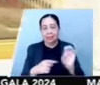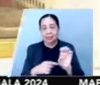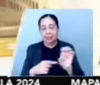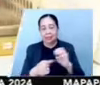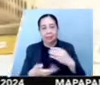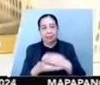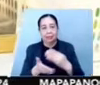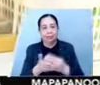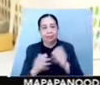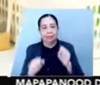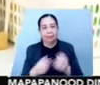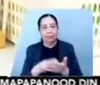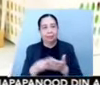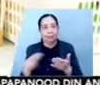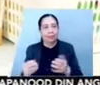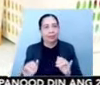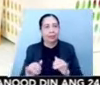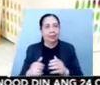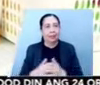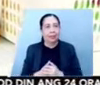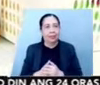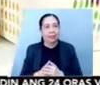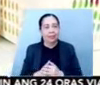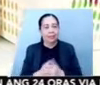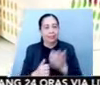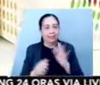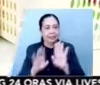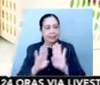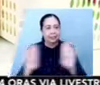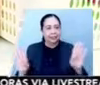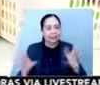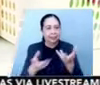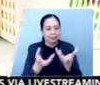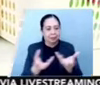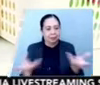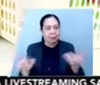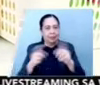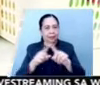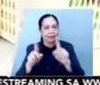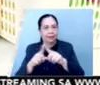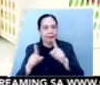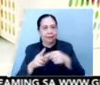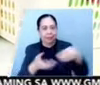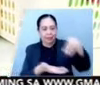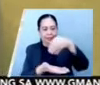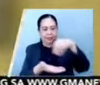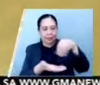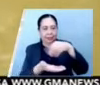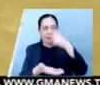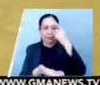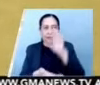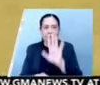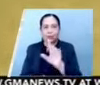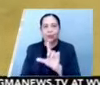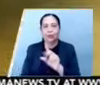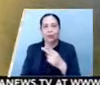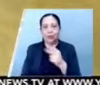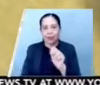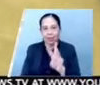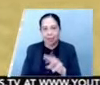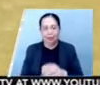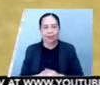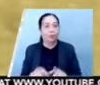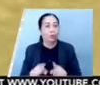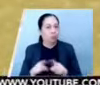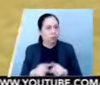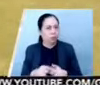ng katulad nito na estante na lalagyan mo ng iba't ibang toppings para sa iyong lugaw. Syempre, secret pa